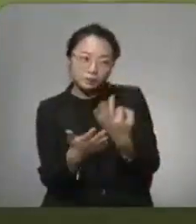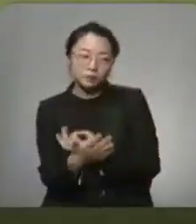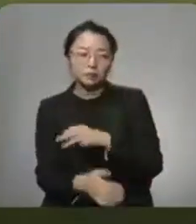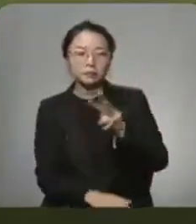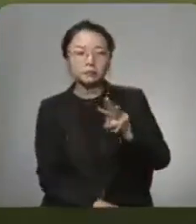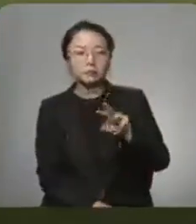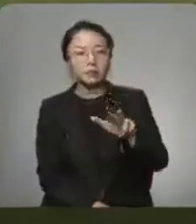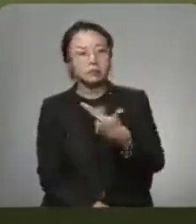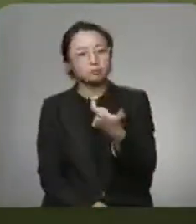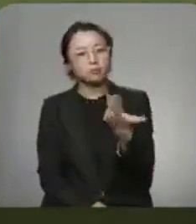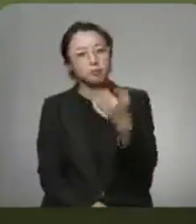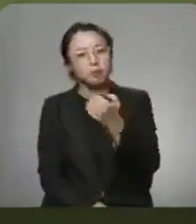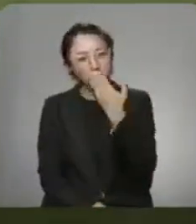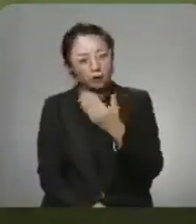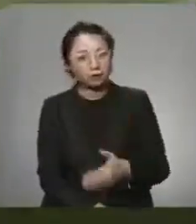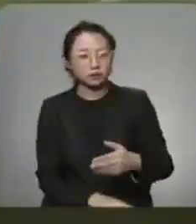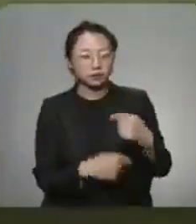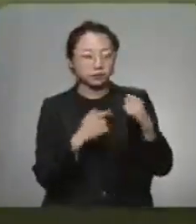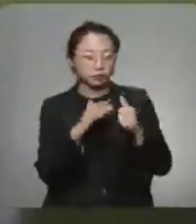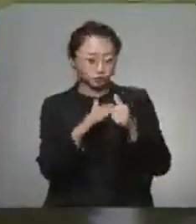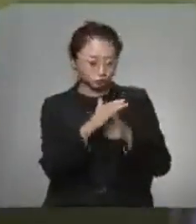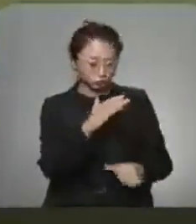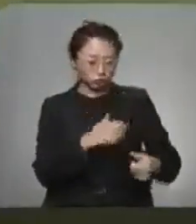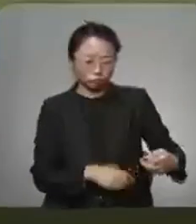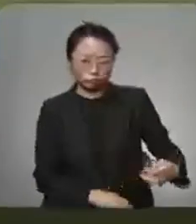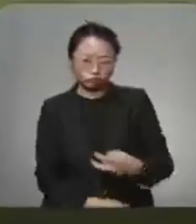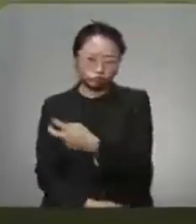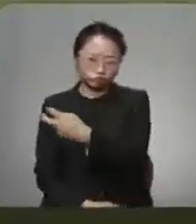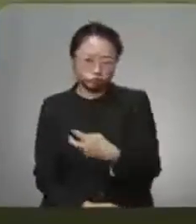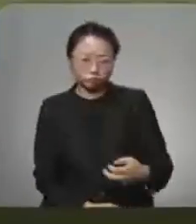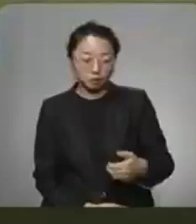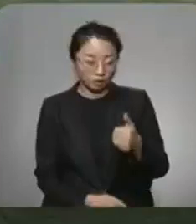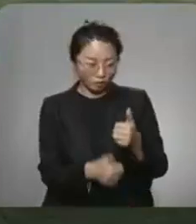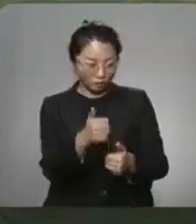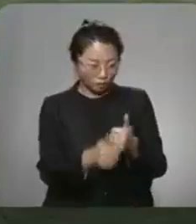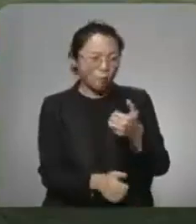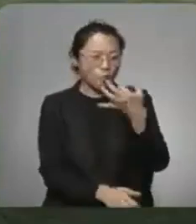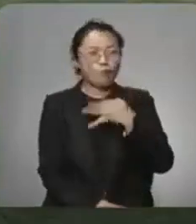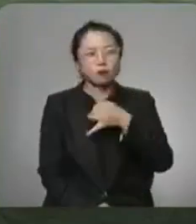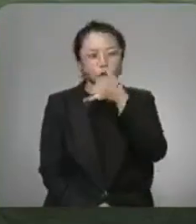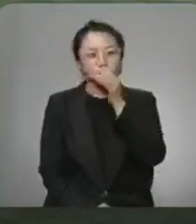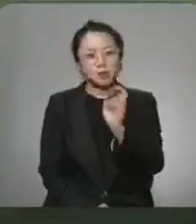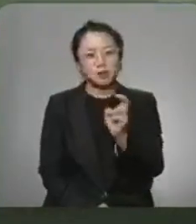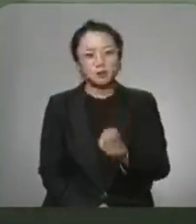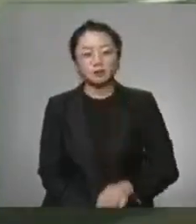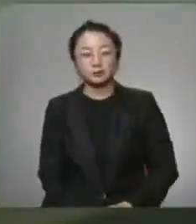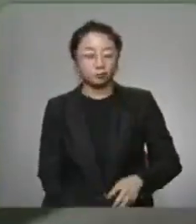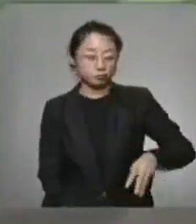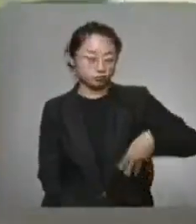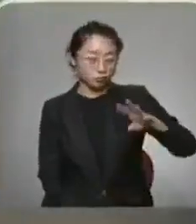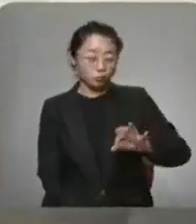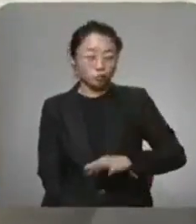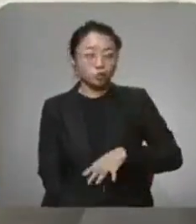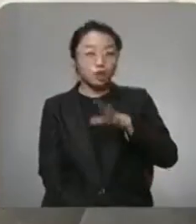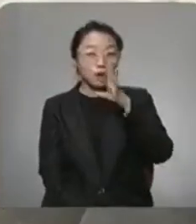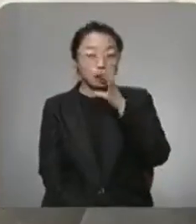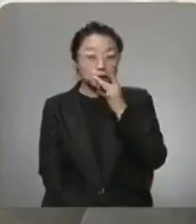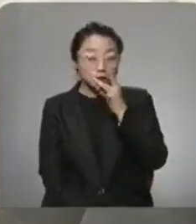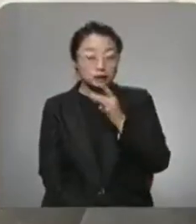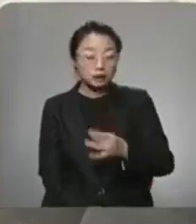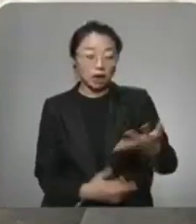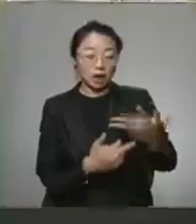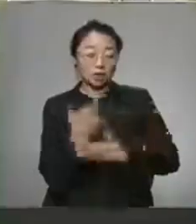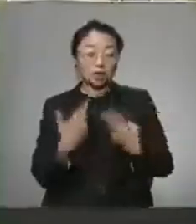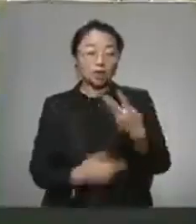이동이 줄어들기 때문에 경기력 향상에도 기대를 할 수 있습니다. 현재 춘천, 원주, 강릉 등 강원도의